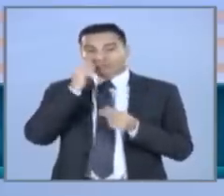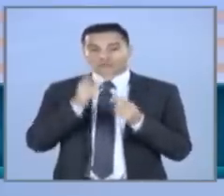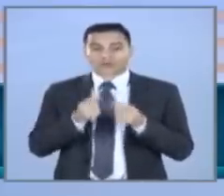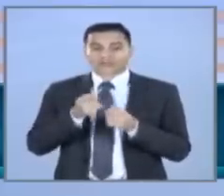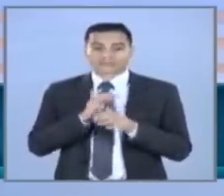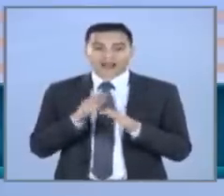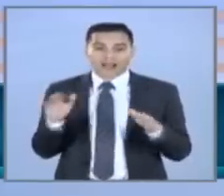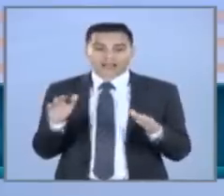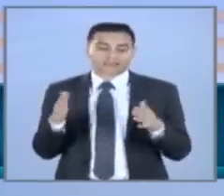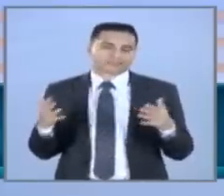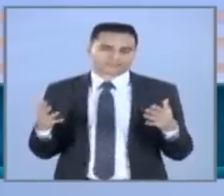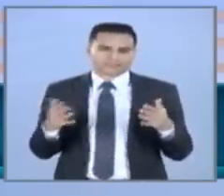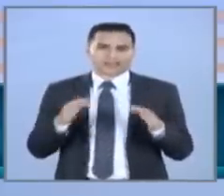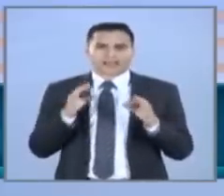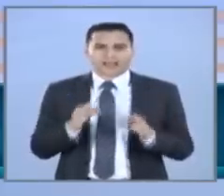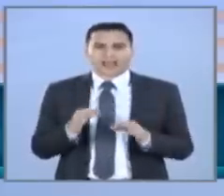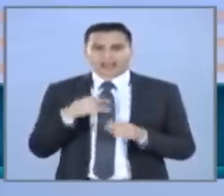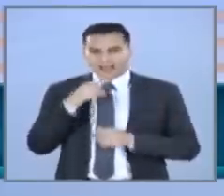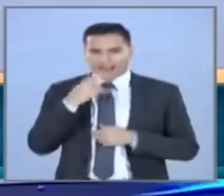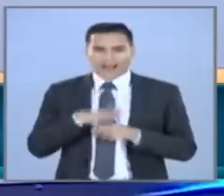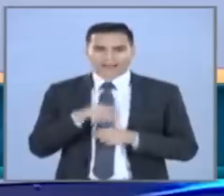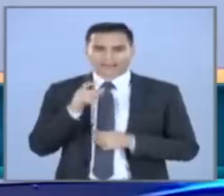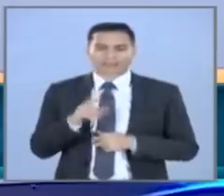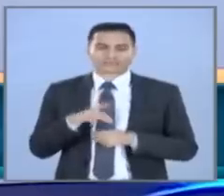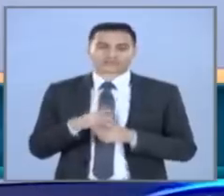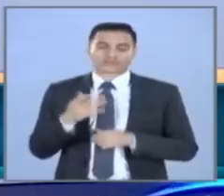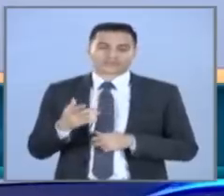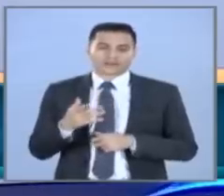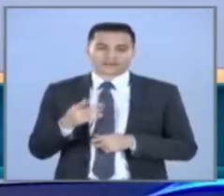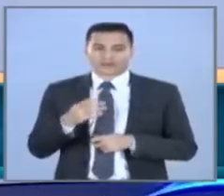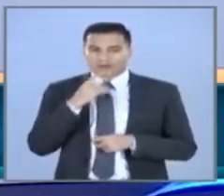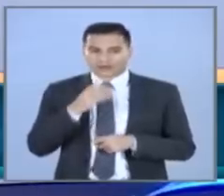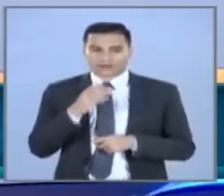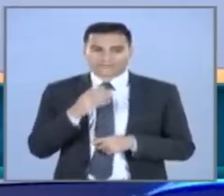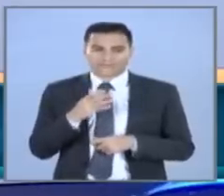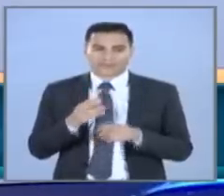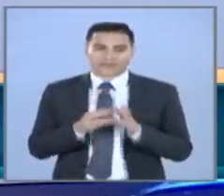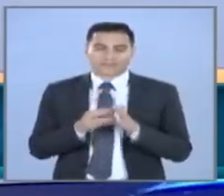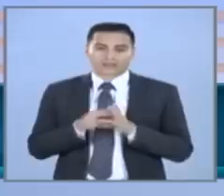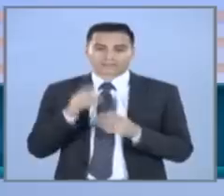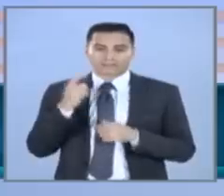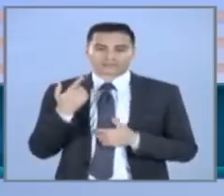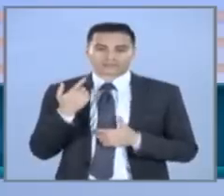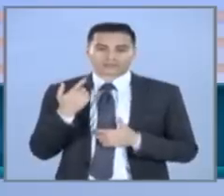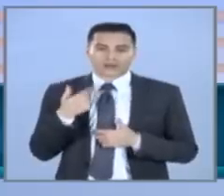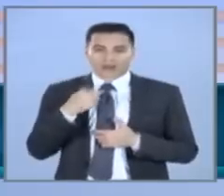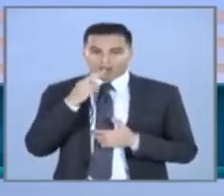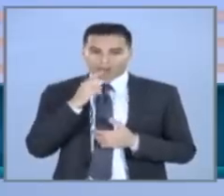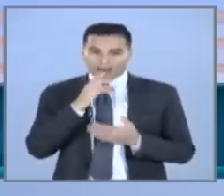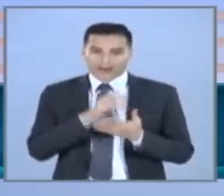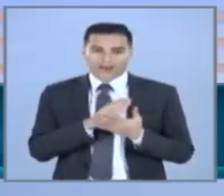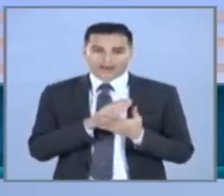1,000,000 مريض بالمجان، لازم نتكلم عنها. إجابتك جامعة المنصورة. عايز أقول لك